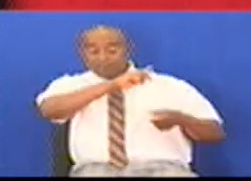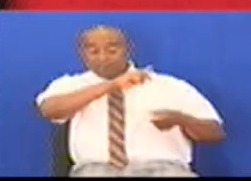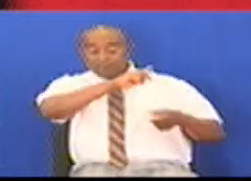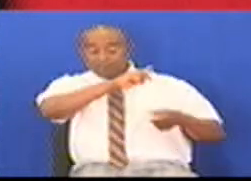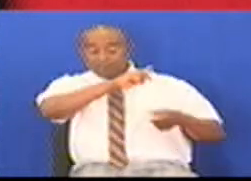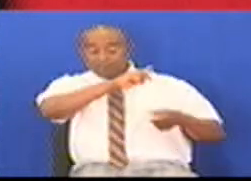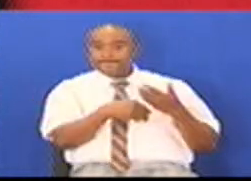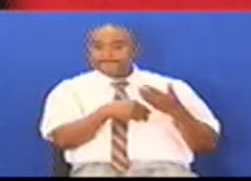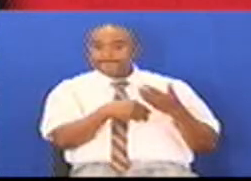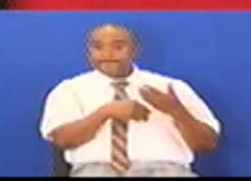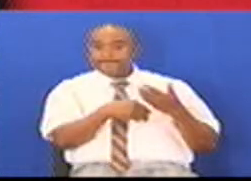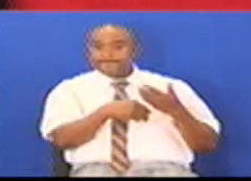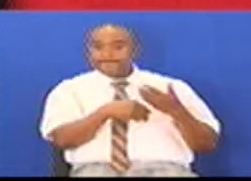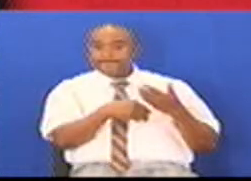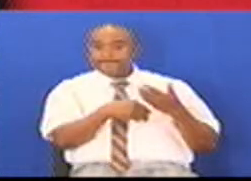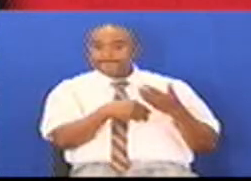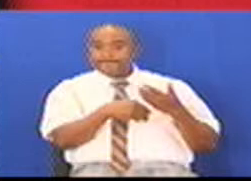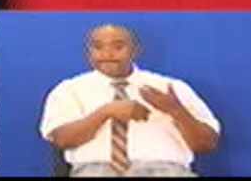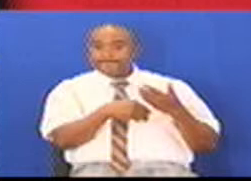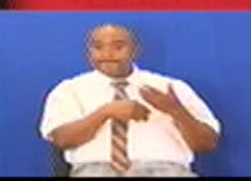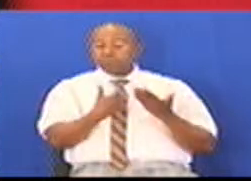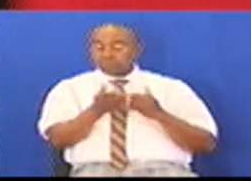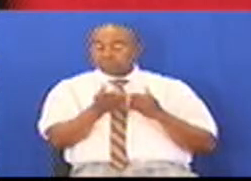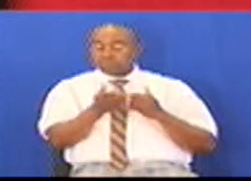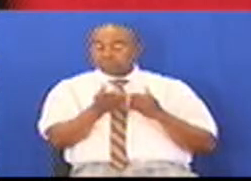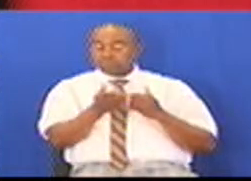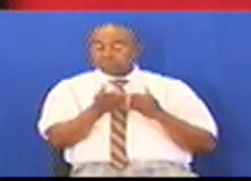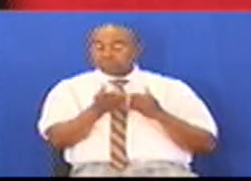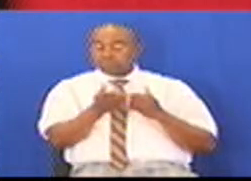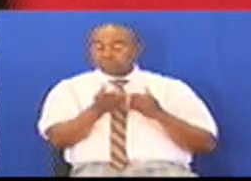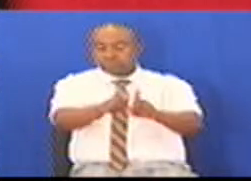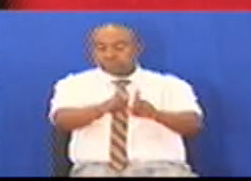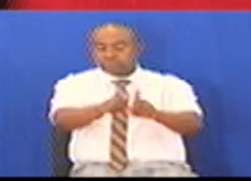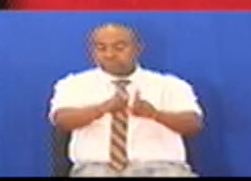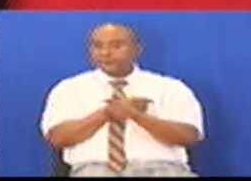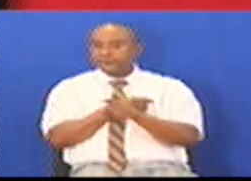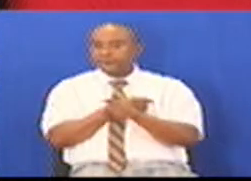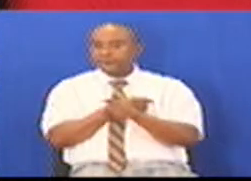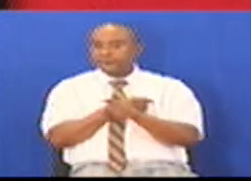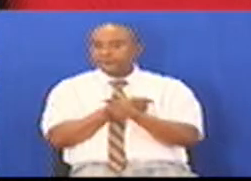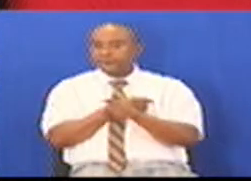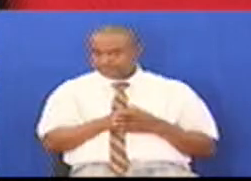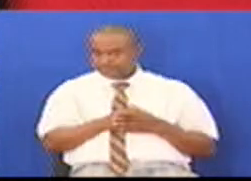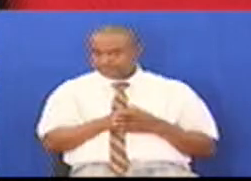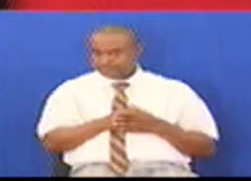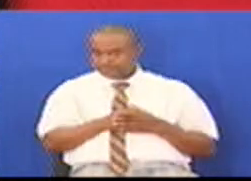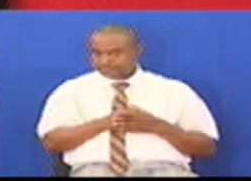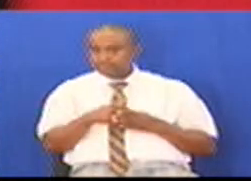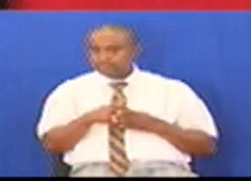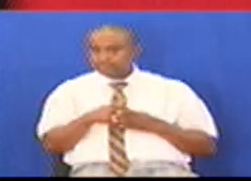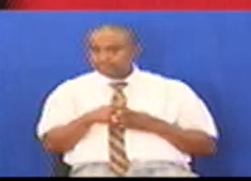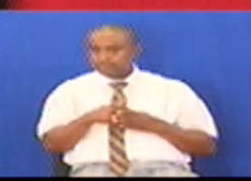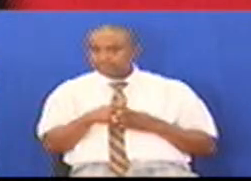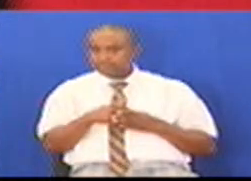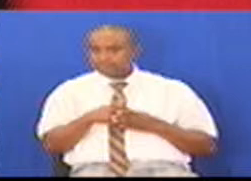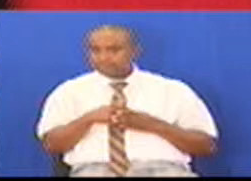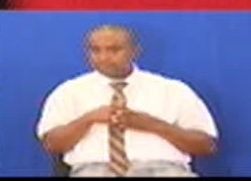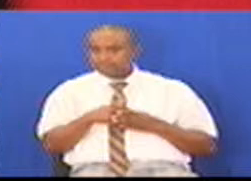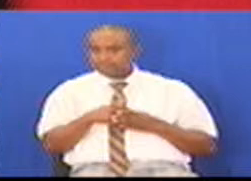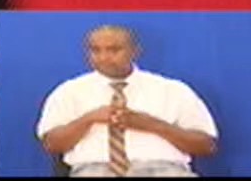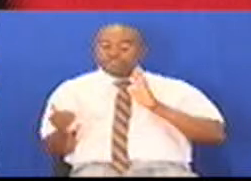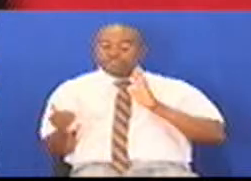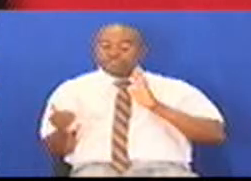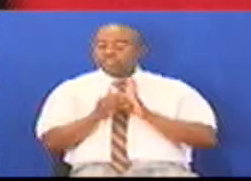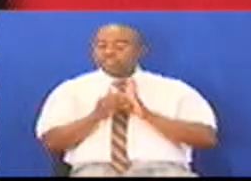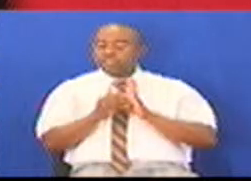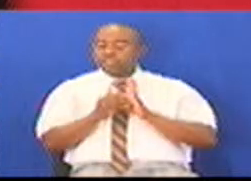na wakati wa vipato kadiri hali itakavyokuwa inaruhusu. Kuhusu sheria ya usimamizi wa